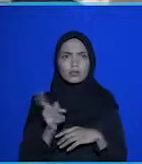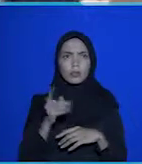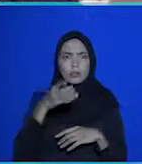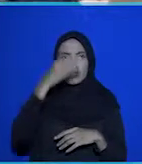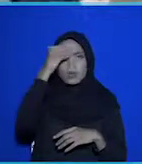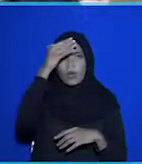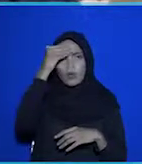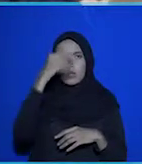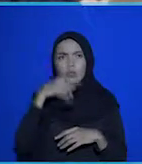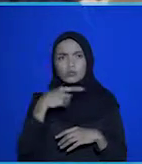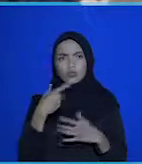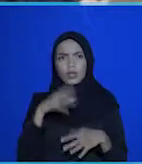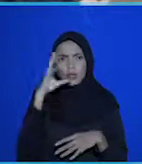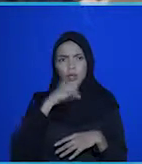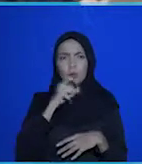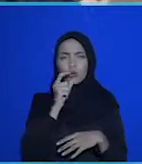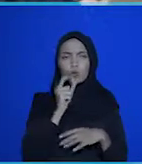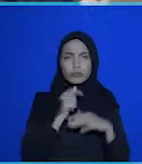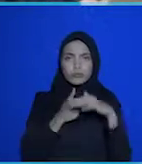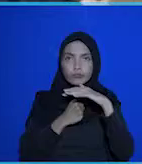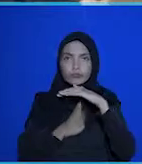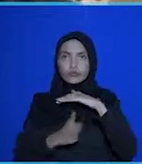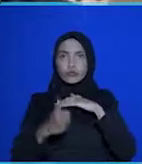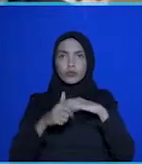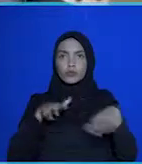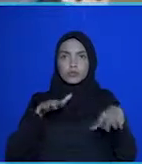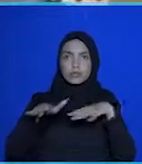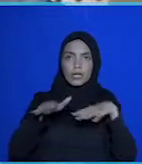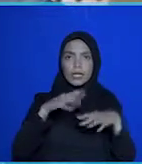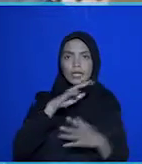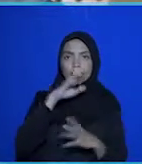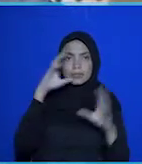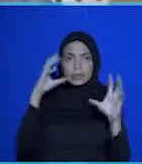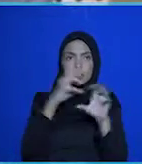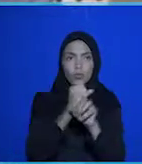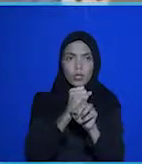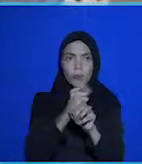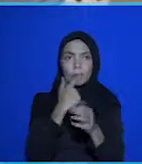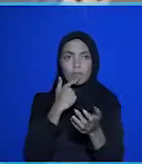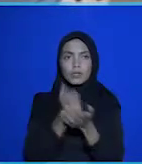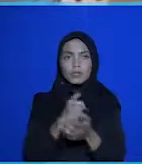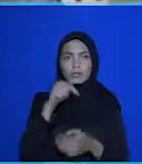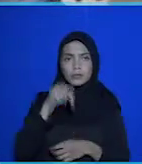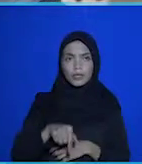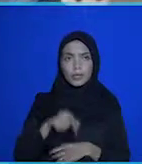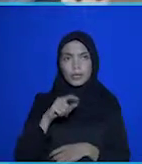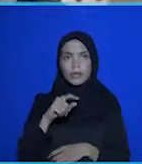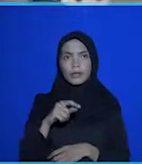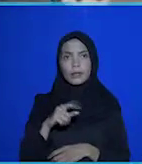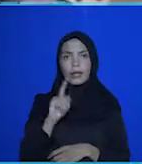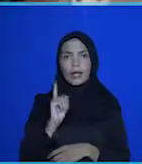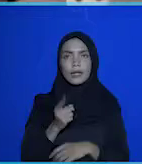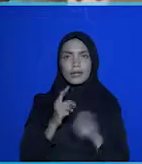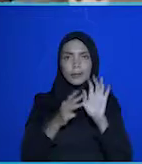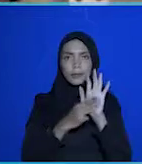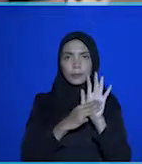karena itu pengetahuan yang perlu kita ketahui untuk mitigasi bencana. Sehingga kesimpulannya, yang penting